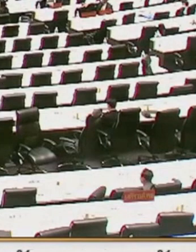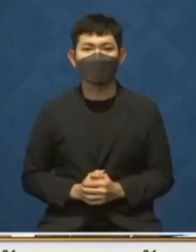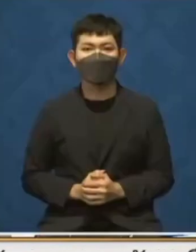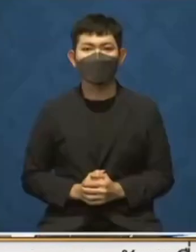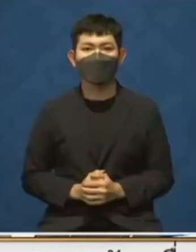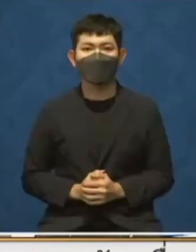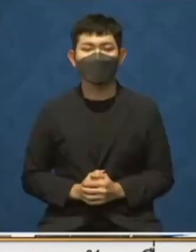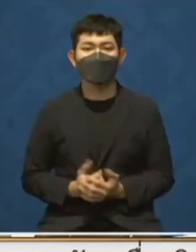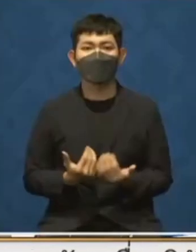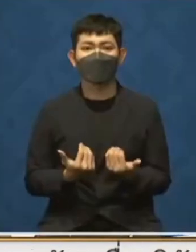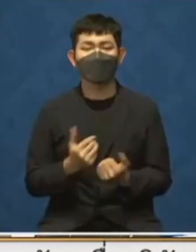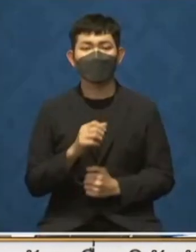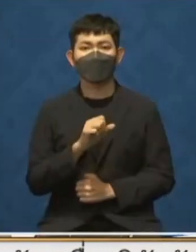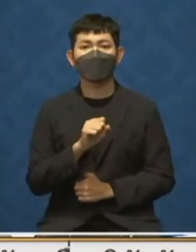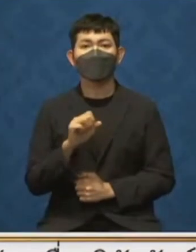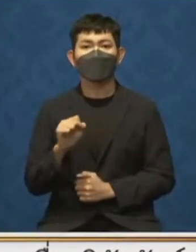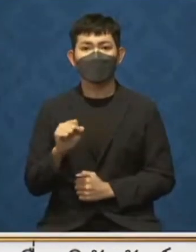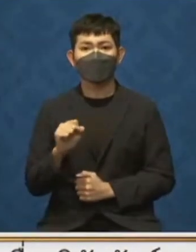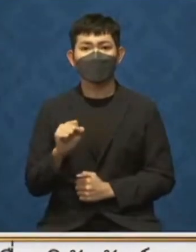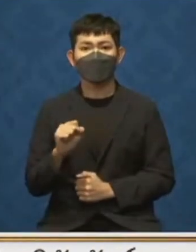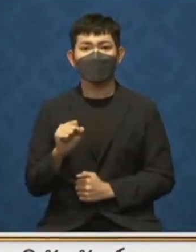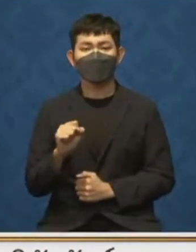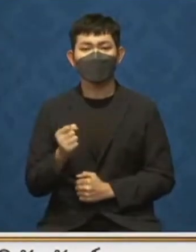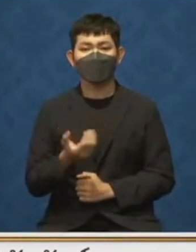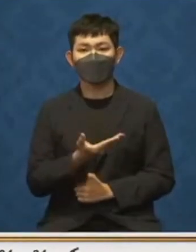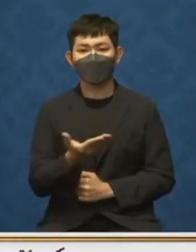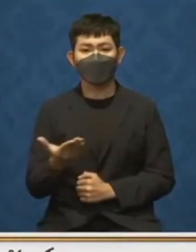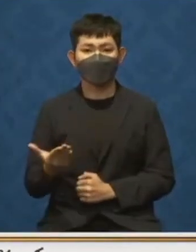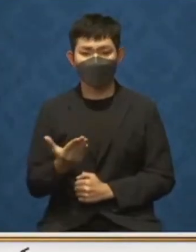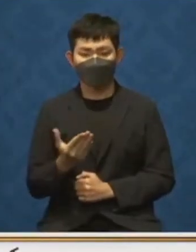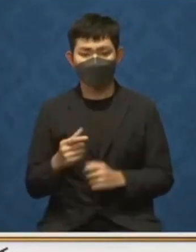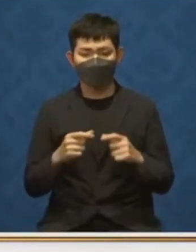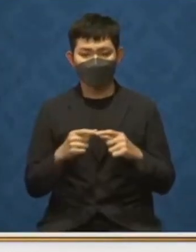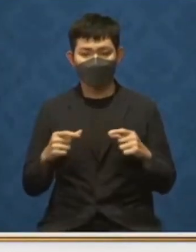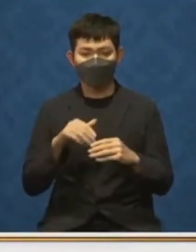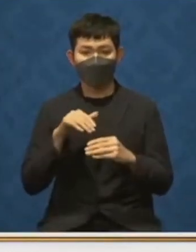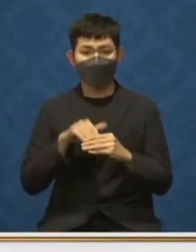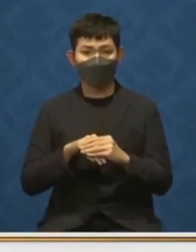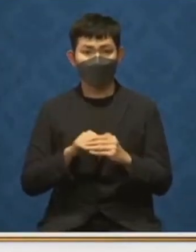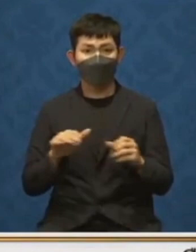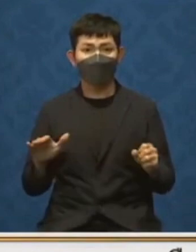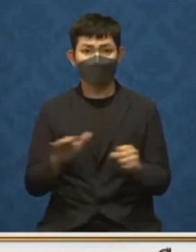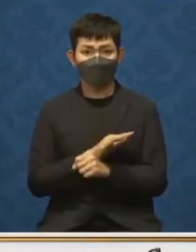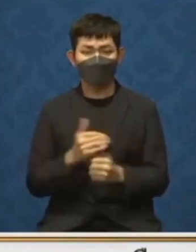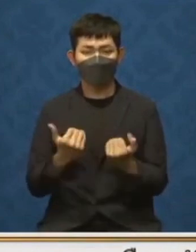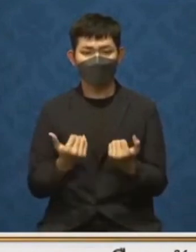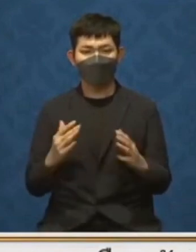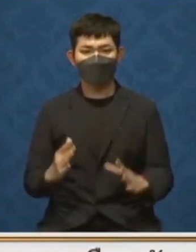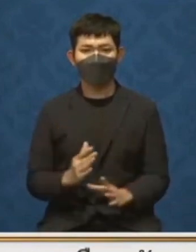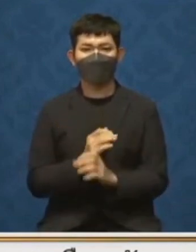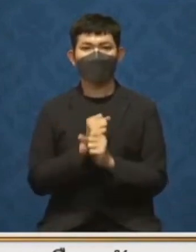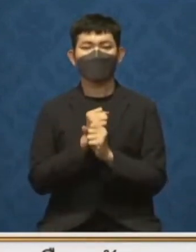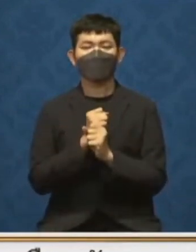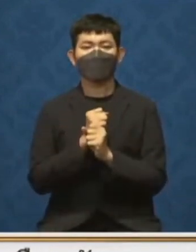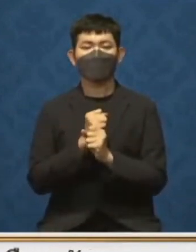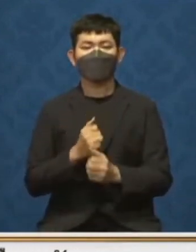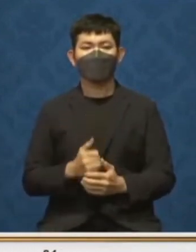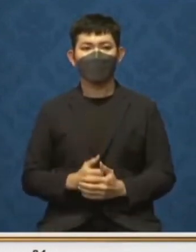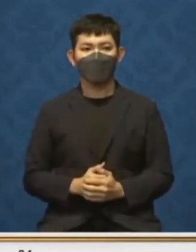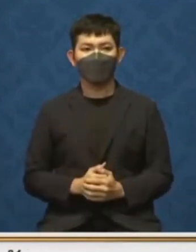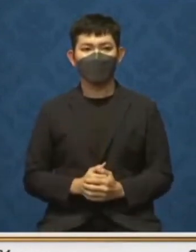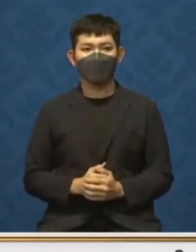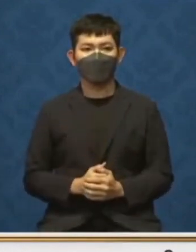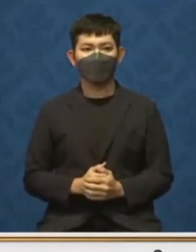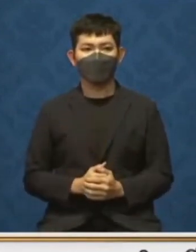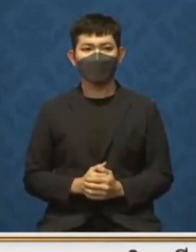ท่านสมาชิกใช้สิทธิ์แสดงตนกันทุกท่านแล้วผมขอปิดการแสดงตนนะครับเ